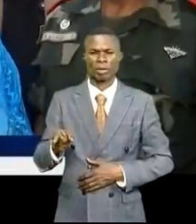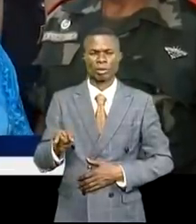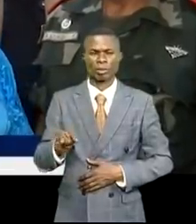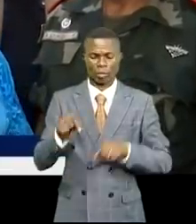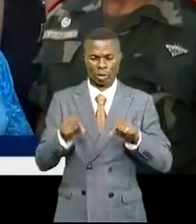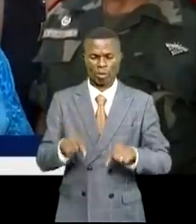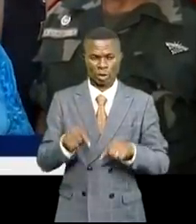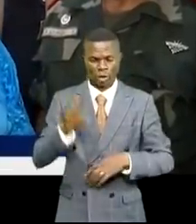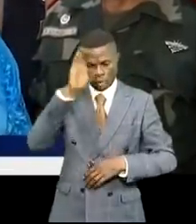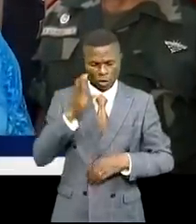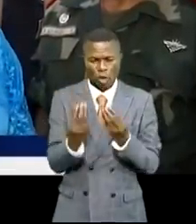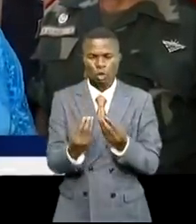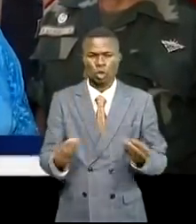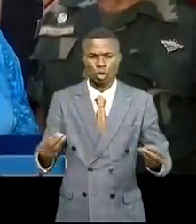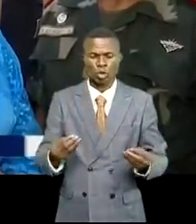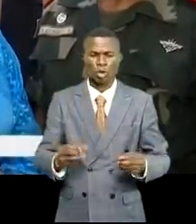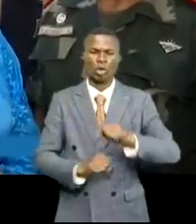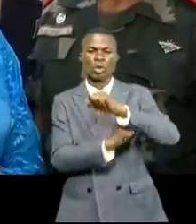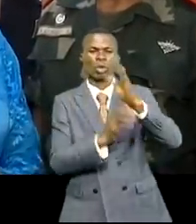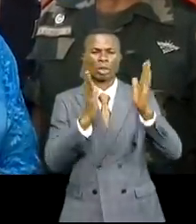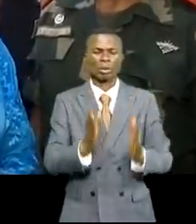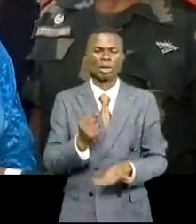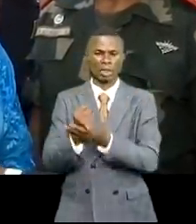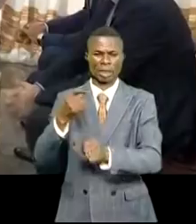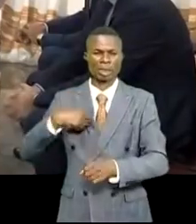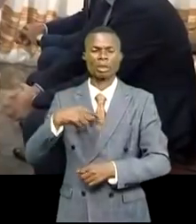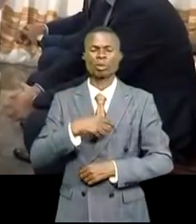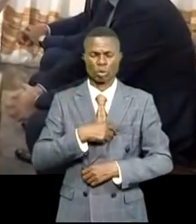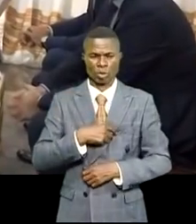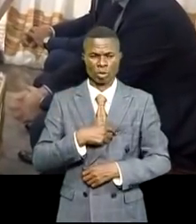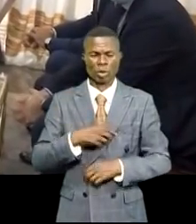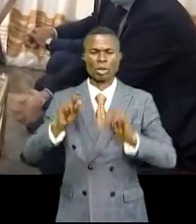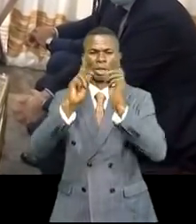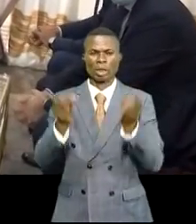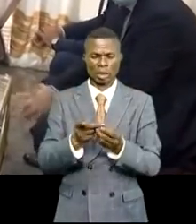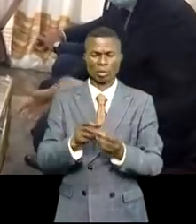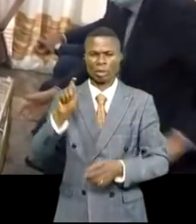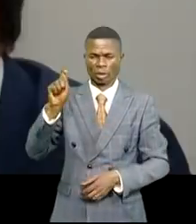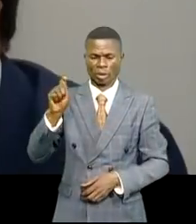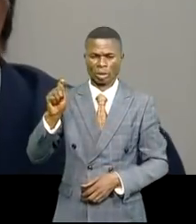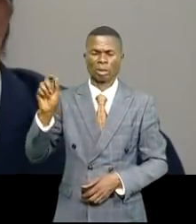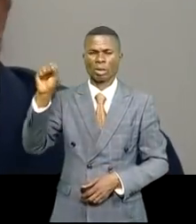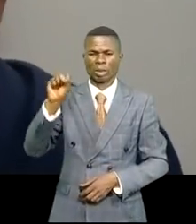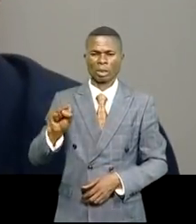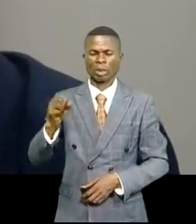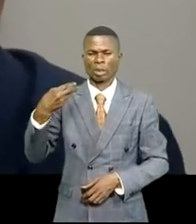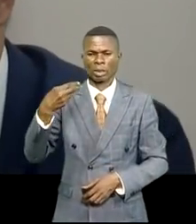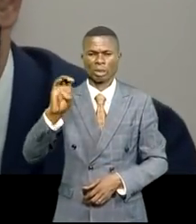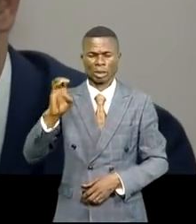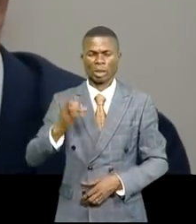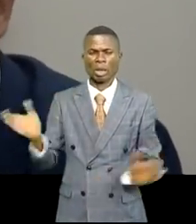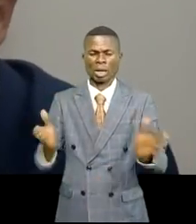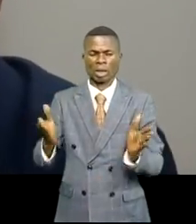en train de chercher des partenaires qui pourront nous accompagner. La délégation tchèque encourage le ministère de la